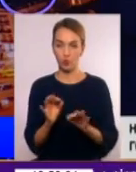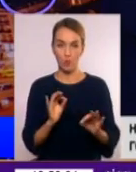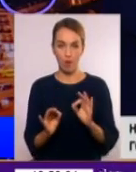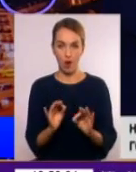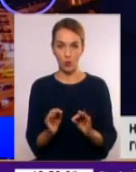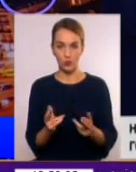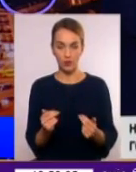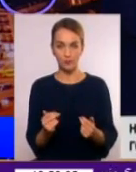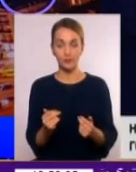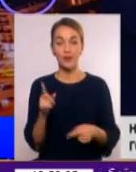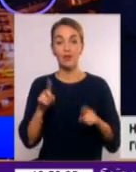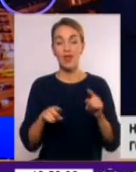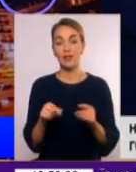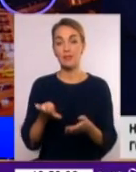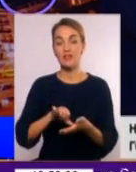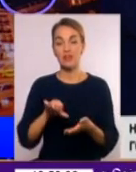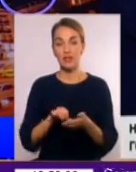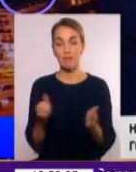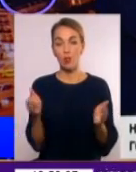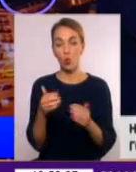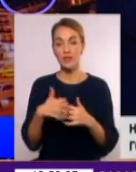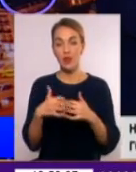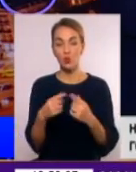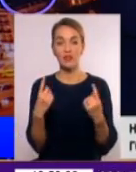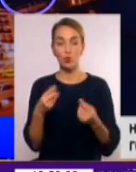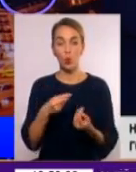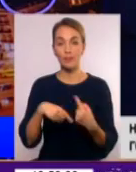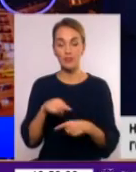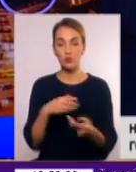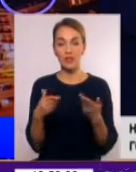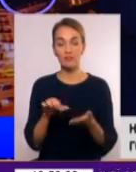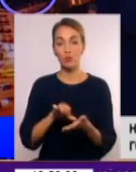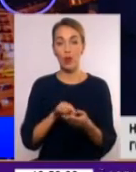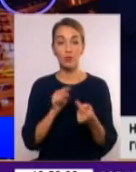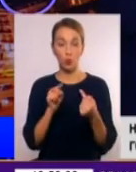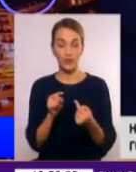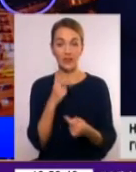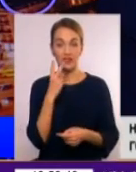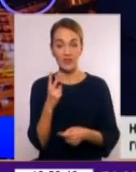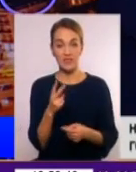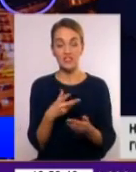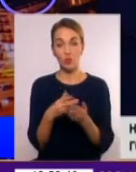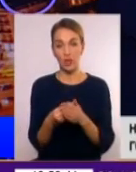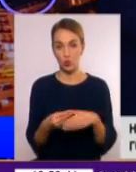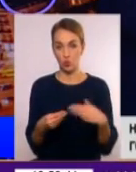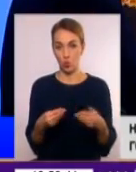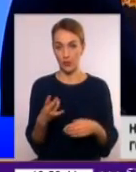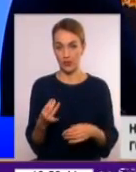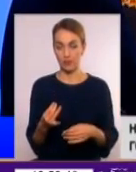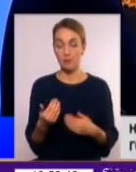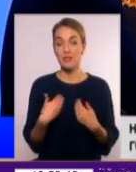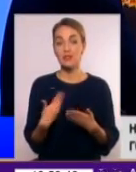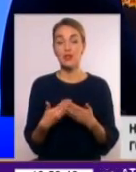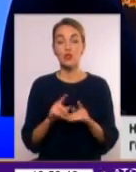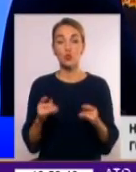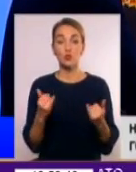Да? Деякі там представники малого, середнього, великого бізнесу, які виступали проти, вони ж дивляться зі своєї сторони, скажімо. Да? Мені здається,